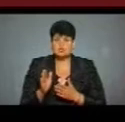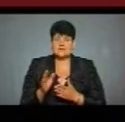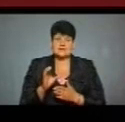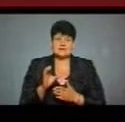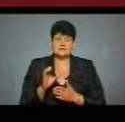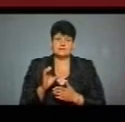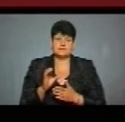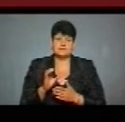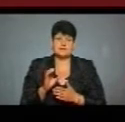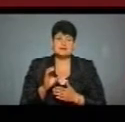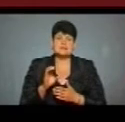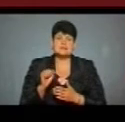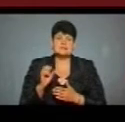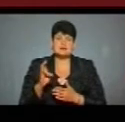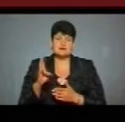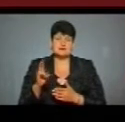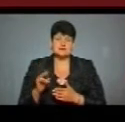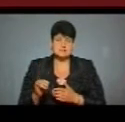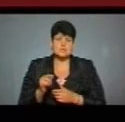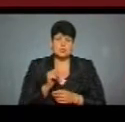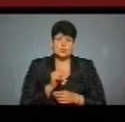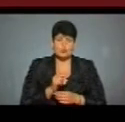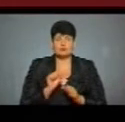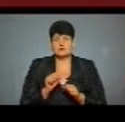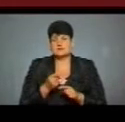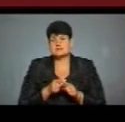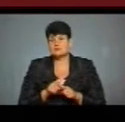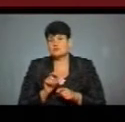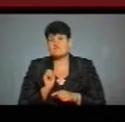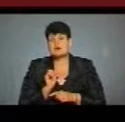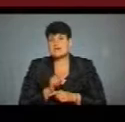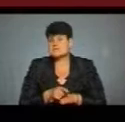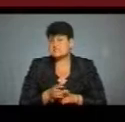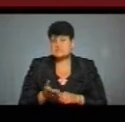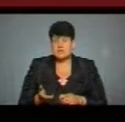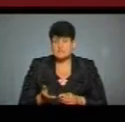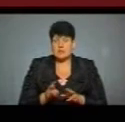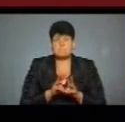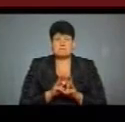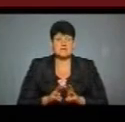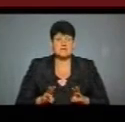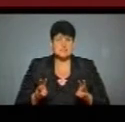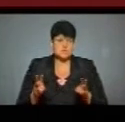санкції саме його. Можливо, це буде вказівка міністру